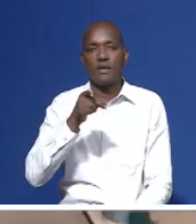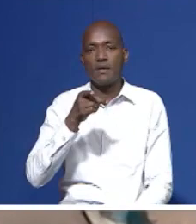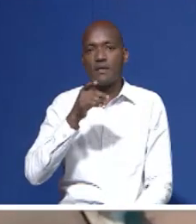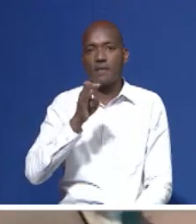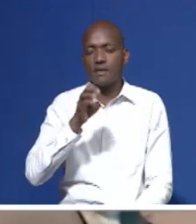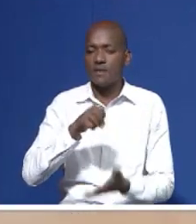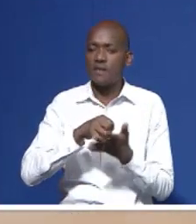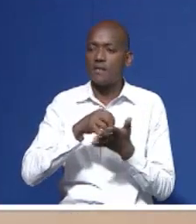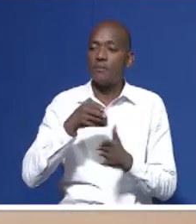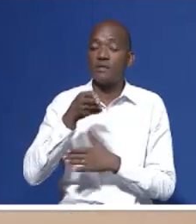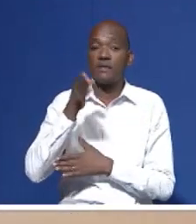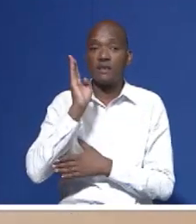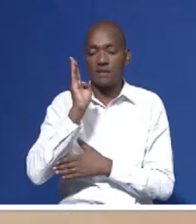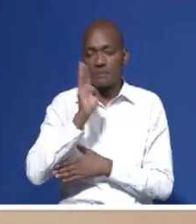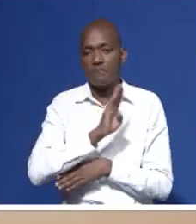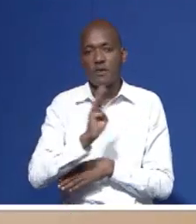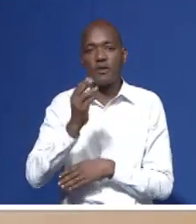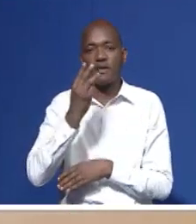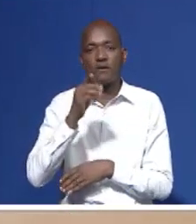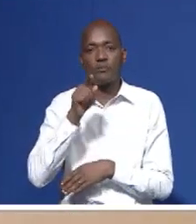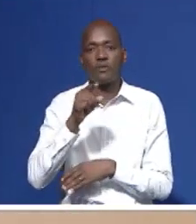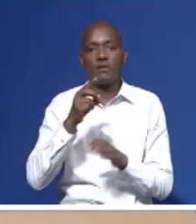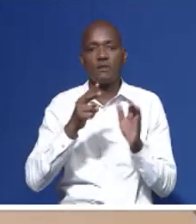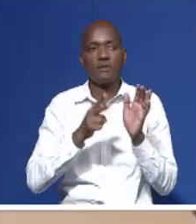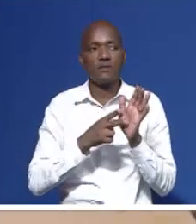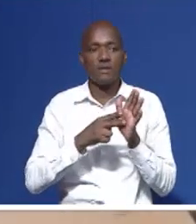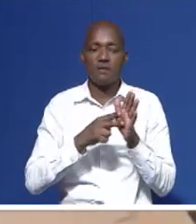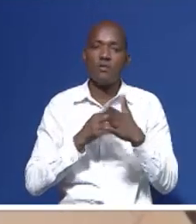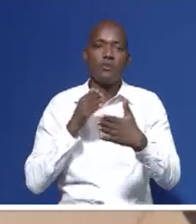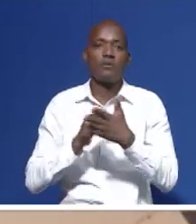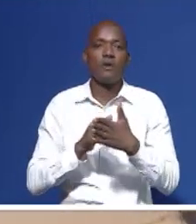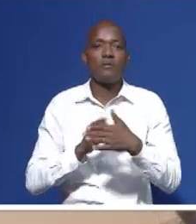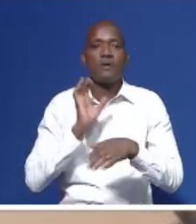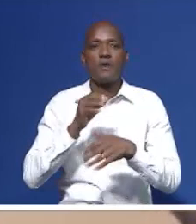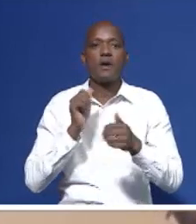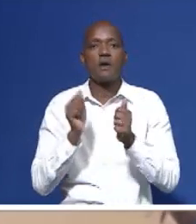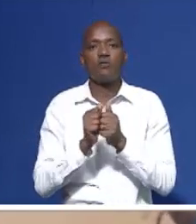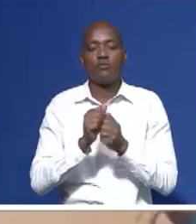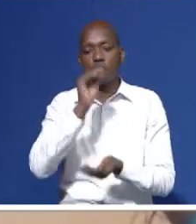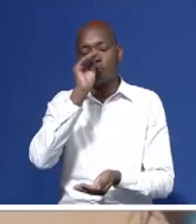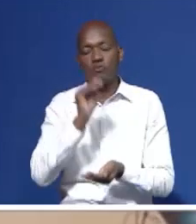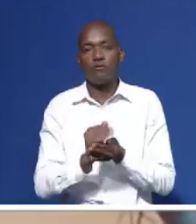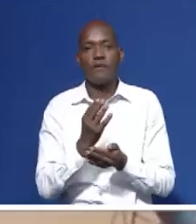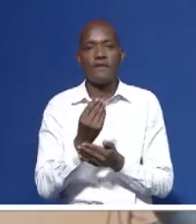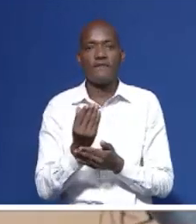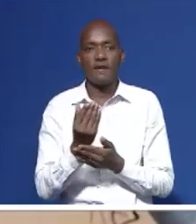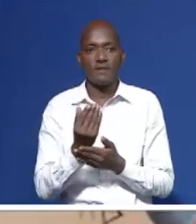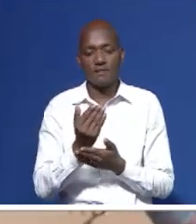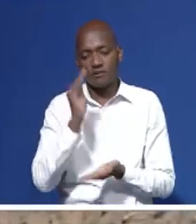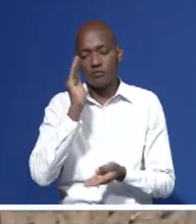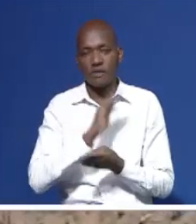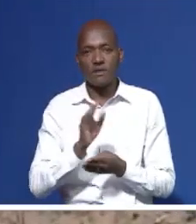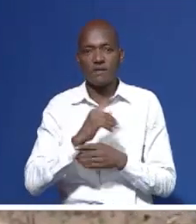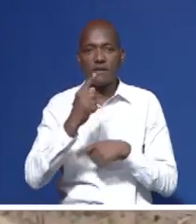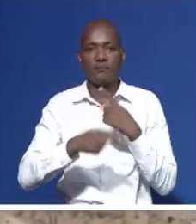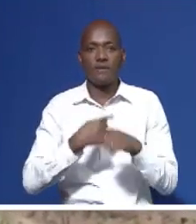serikali bilioni 3.7 sasa umekwama kwa muda wa miaka 10 kutokana na upungufu wa fedha za kumalizia mradi